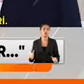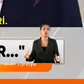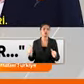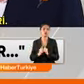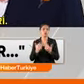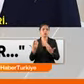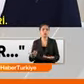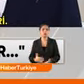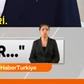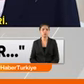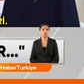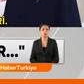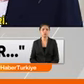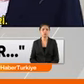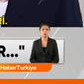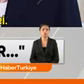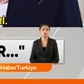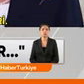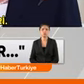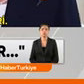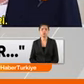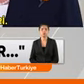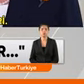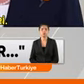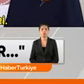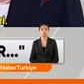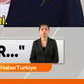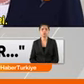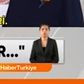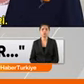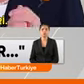felç sebebi, bağışıklık sistemini düşüren en önemli sebeplerden biri.